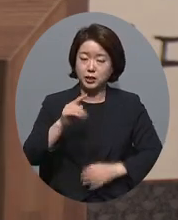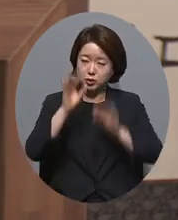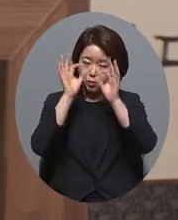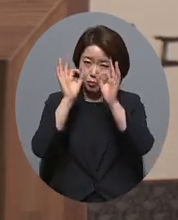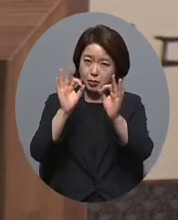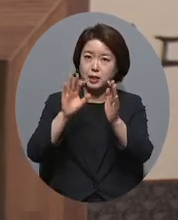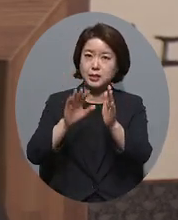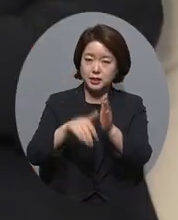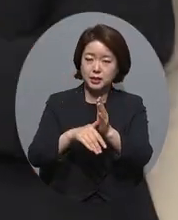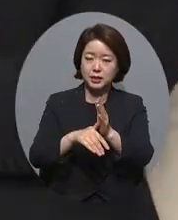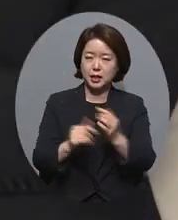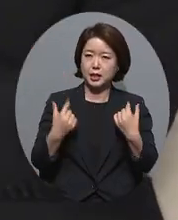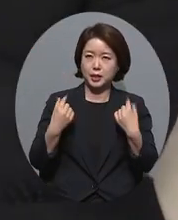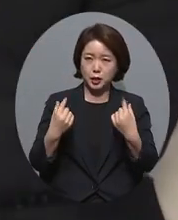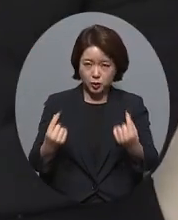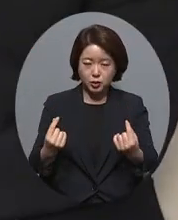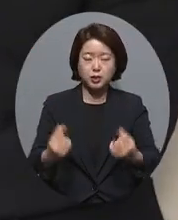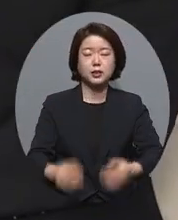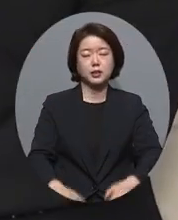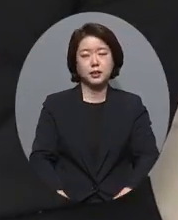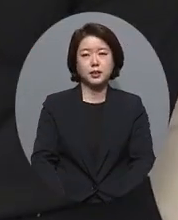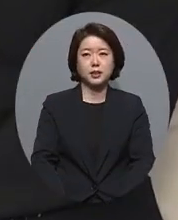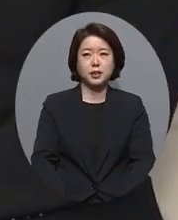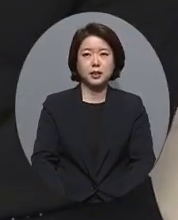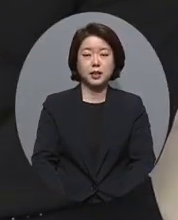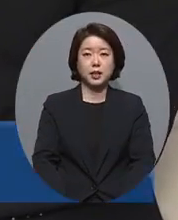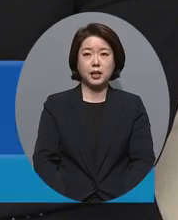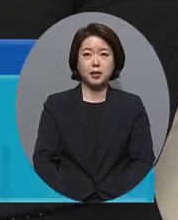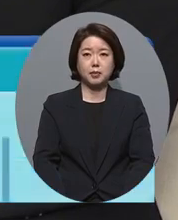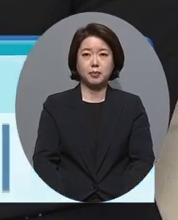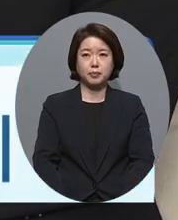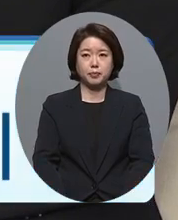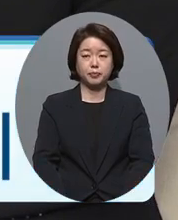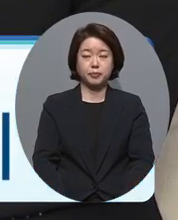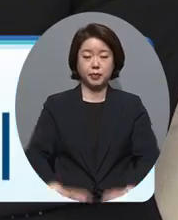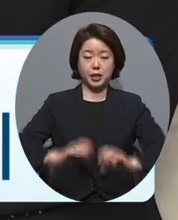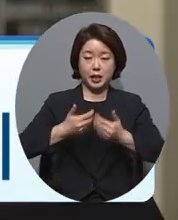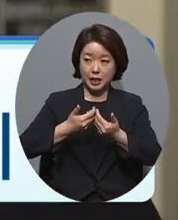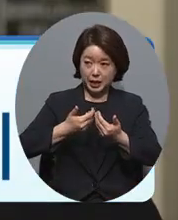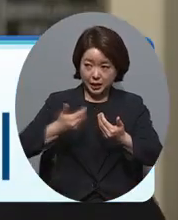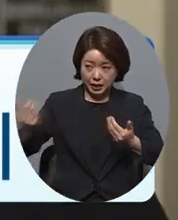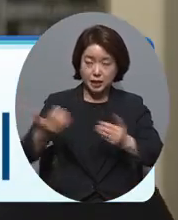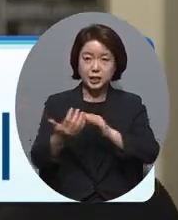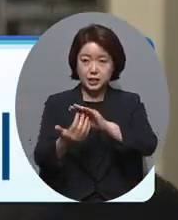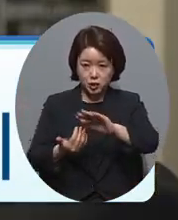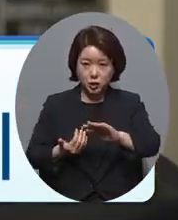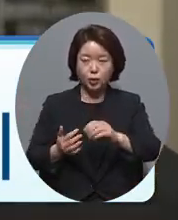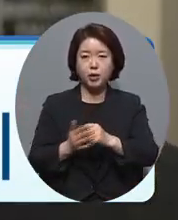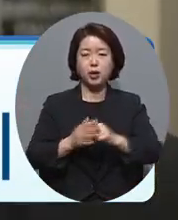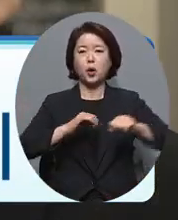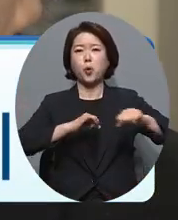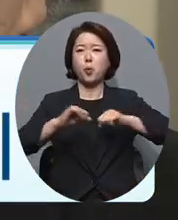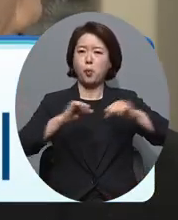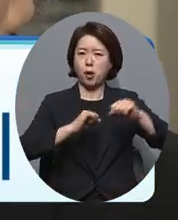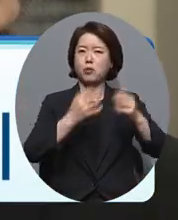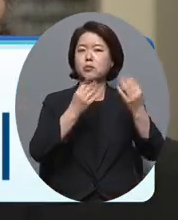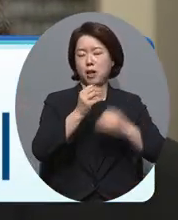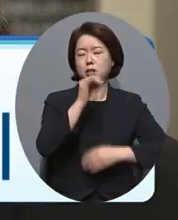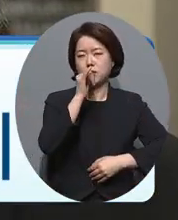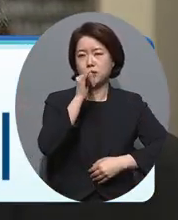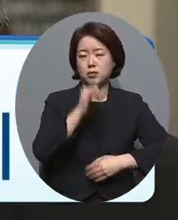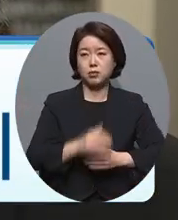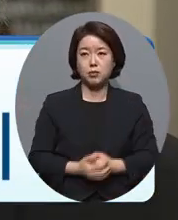측면에서 봤을 때 여전히 그래도 가시기 전까지 하더라도 왕성 활동을 했다라고 볼 수